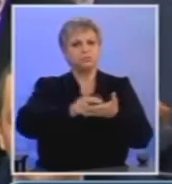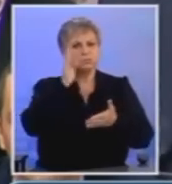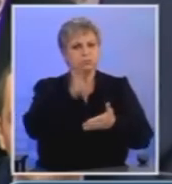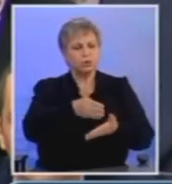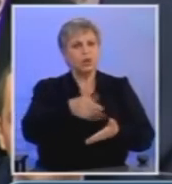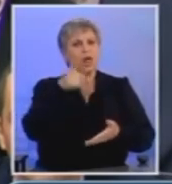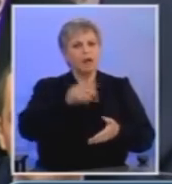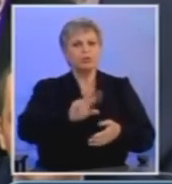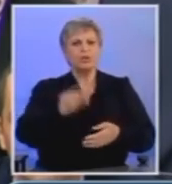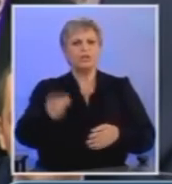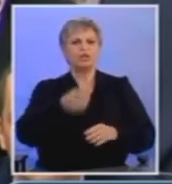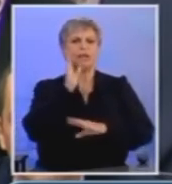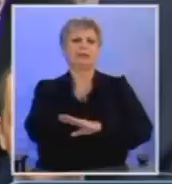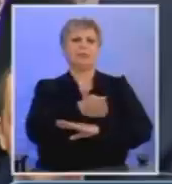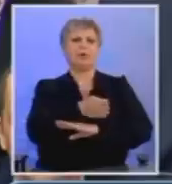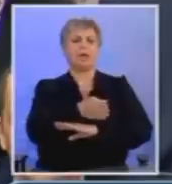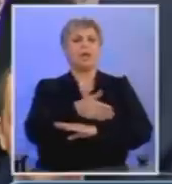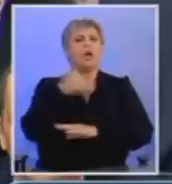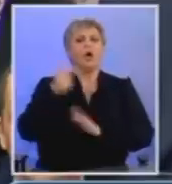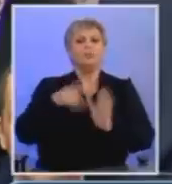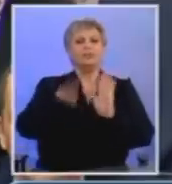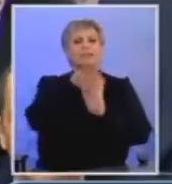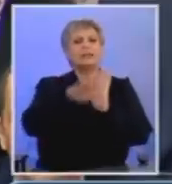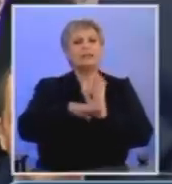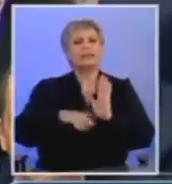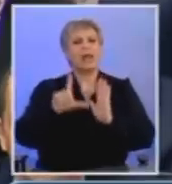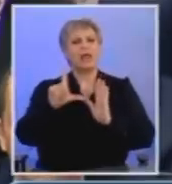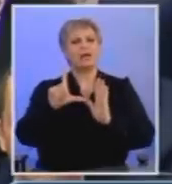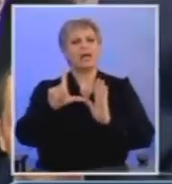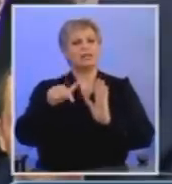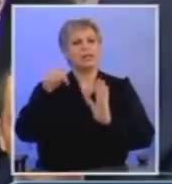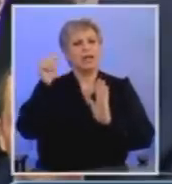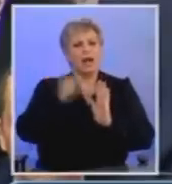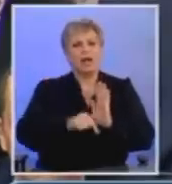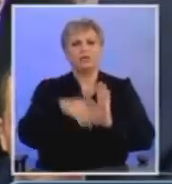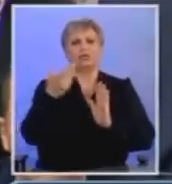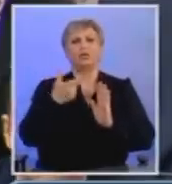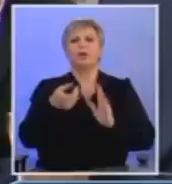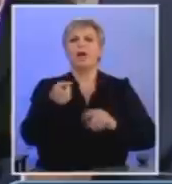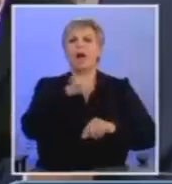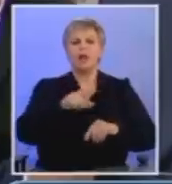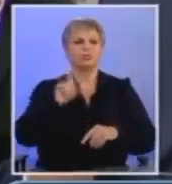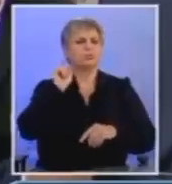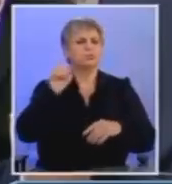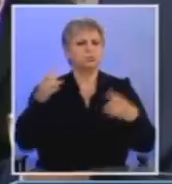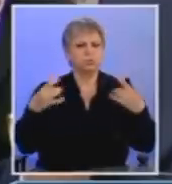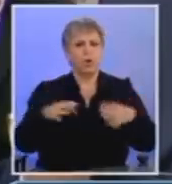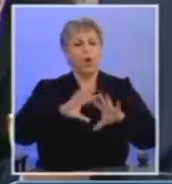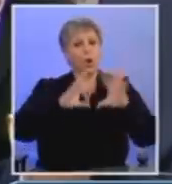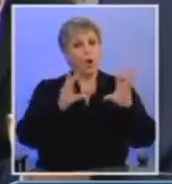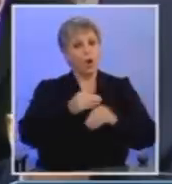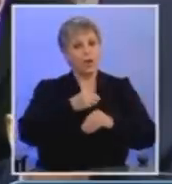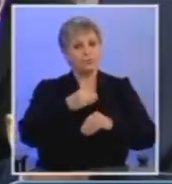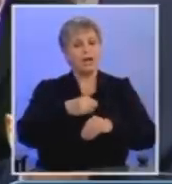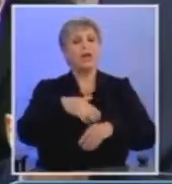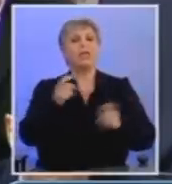με τη λίστα Lagarde, εκεί οι ενοικιαστές, οι καταναλωτές, με την αύξηση του ΦΠΑ. Η